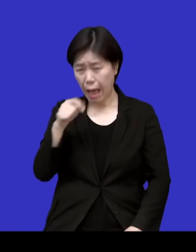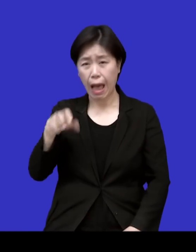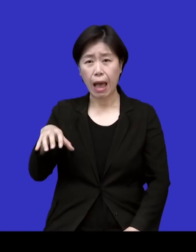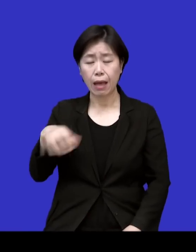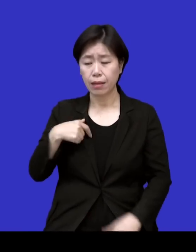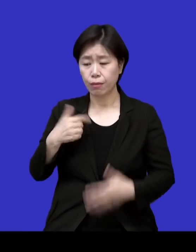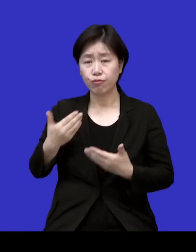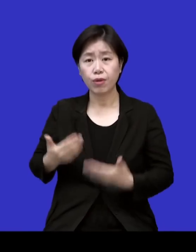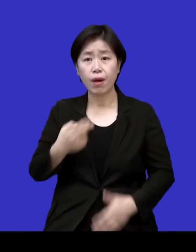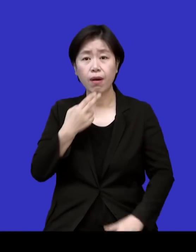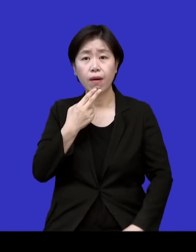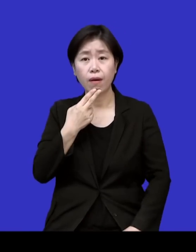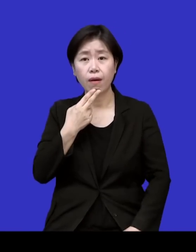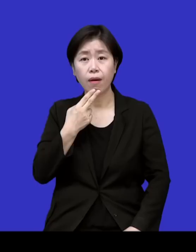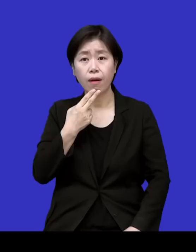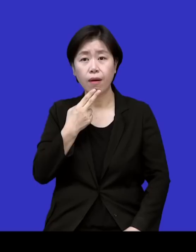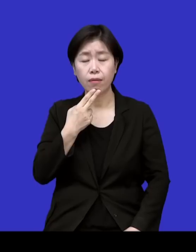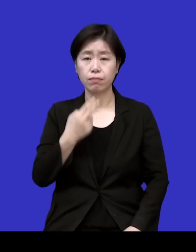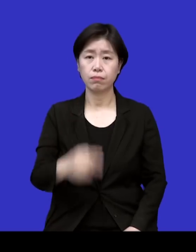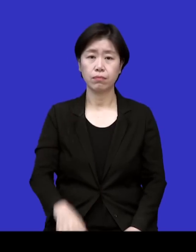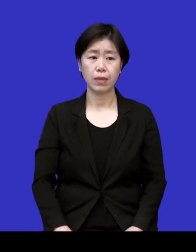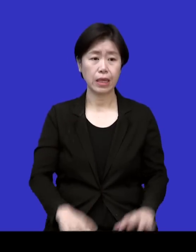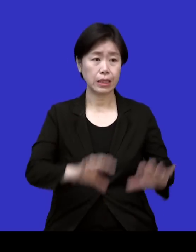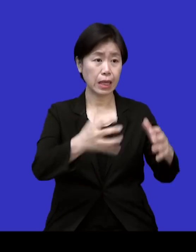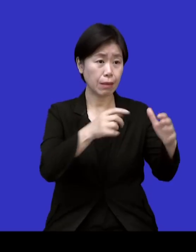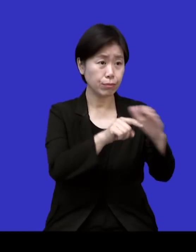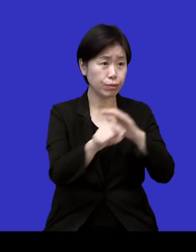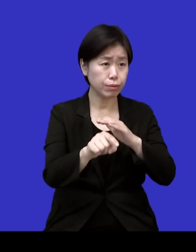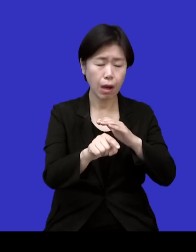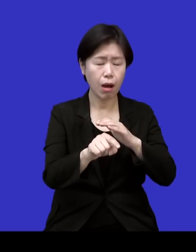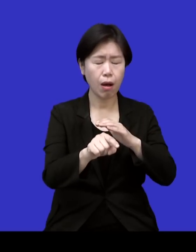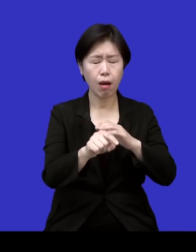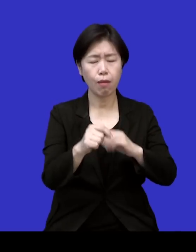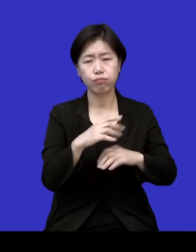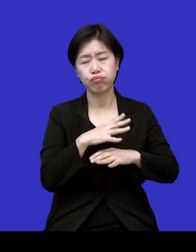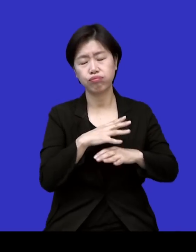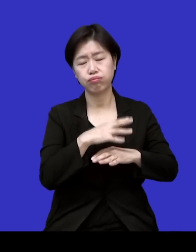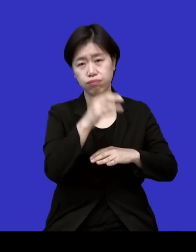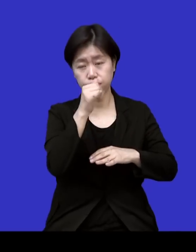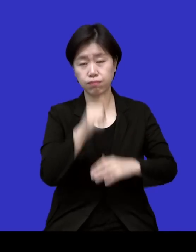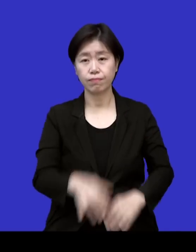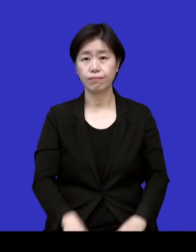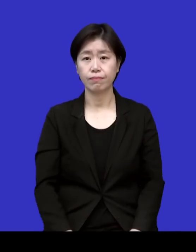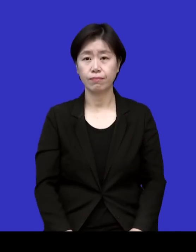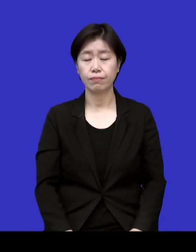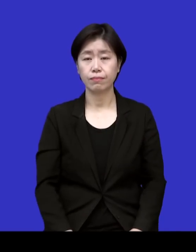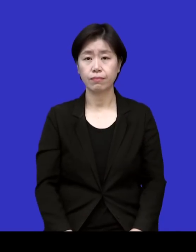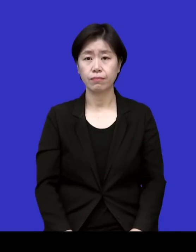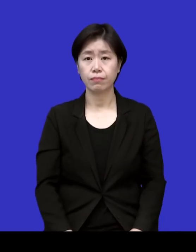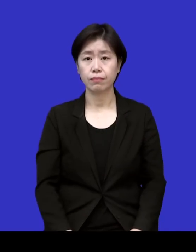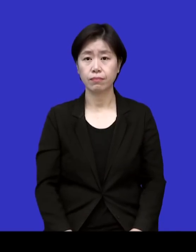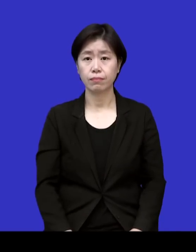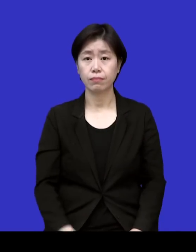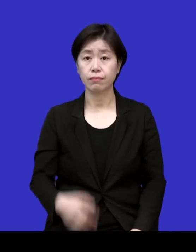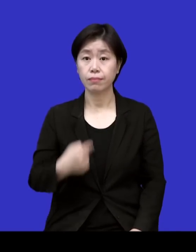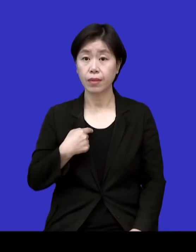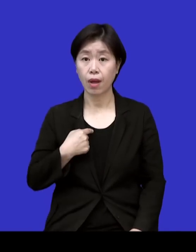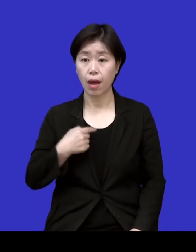무섭고 또 내 안은 나는 쓰레기같이 더럽게 느껴지고 네. 그게 어디 갈 데가 없는데